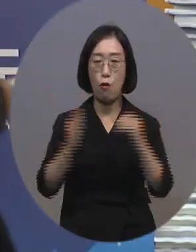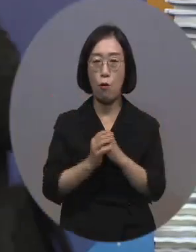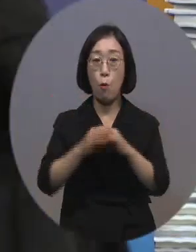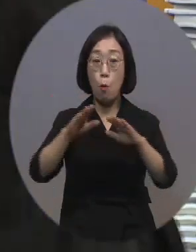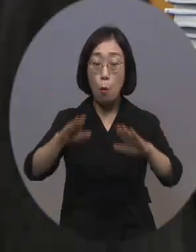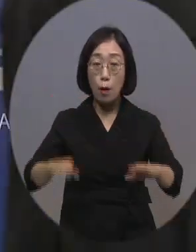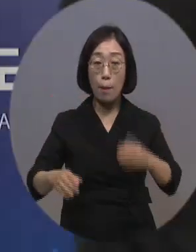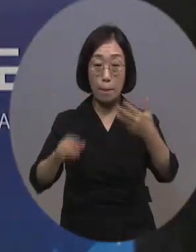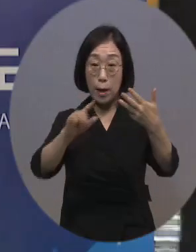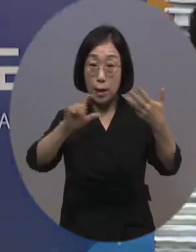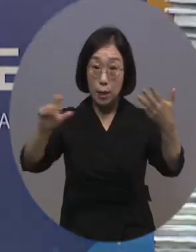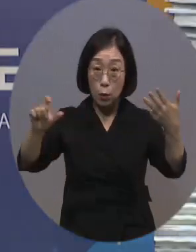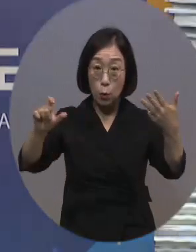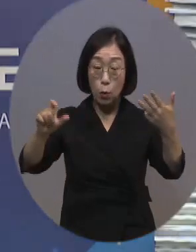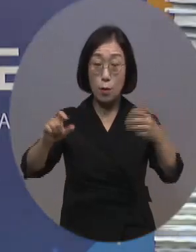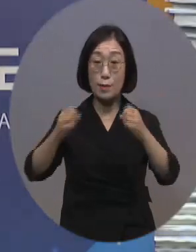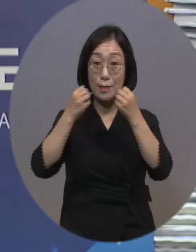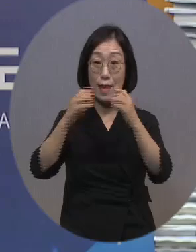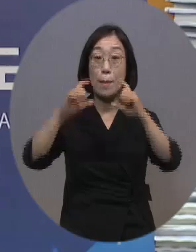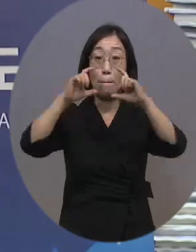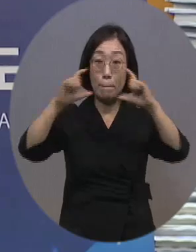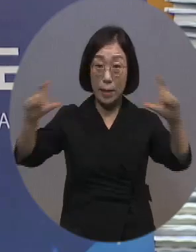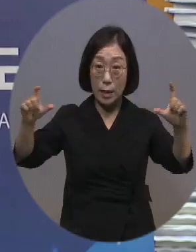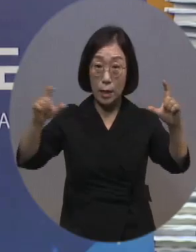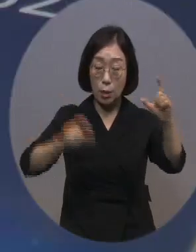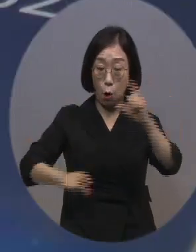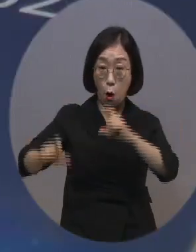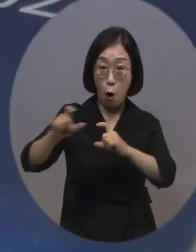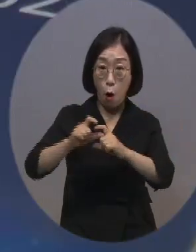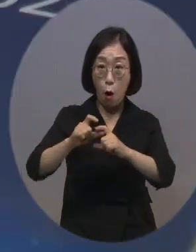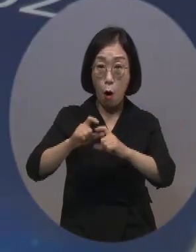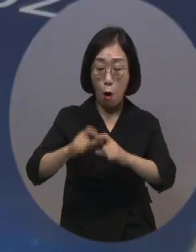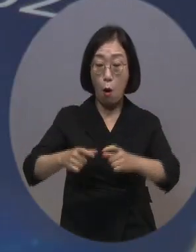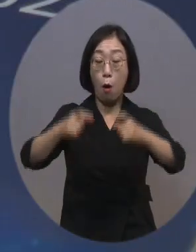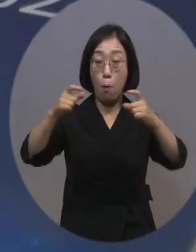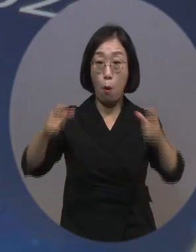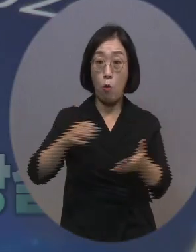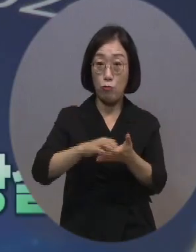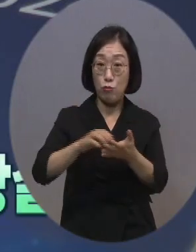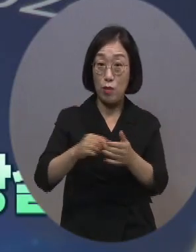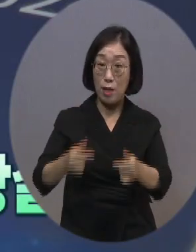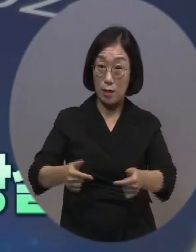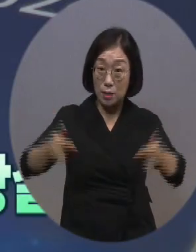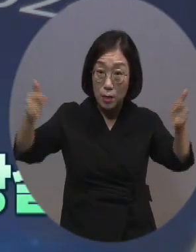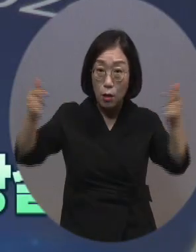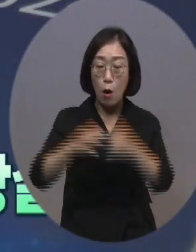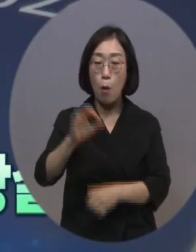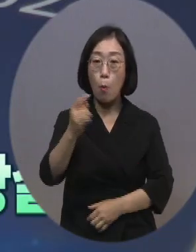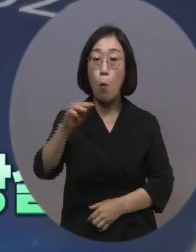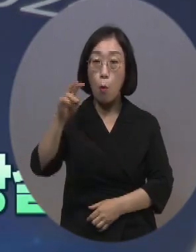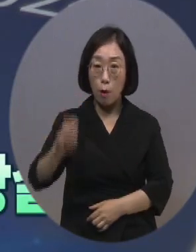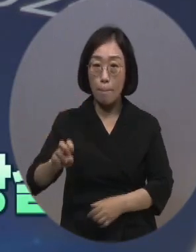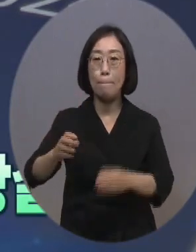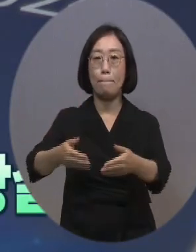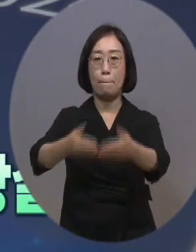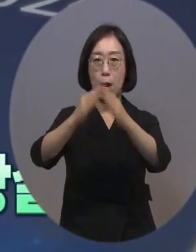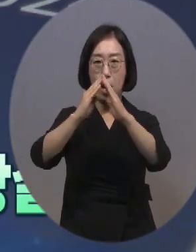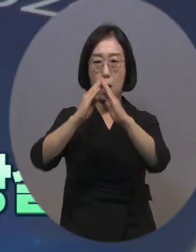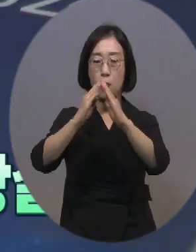올해는 8.15 통일 독트린에 따라 이전 회의를 확대 발전시켜 국제 한반도 포럼을 창설했는데요.